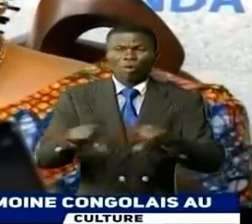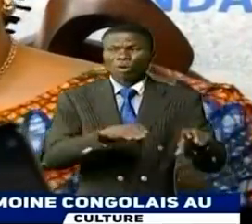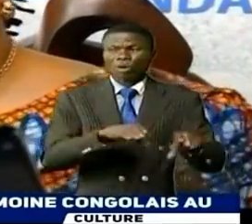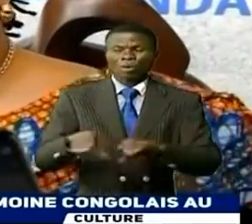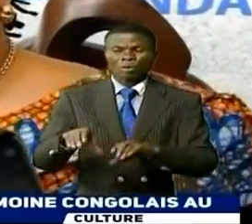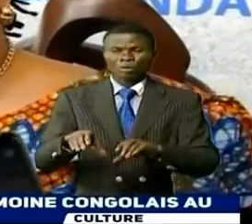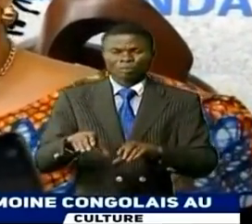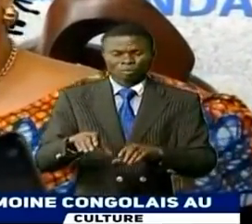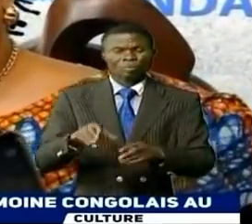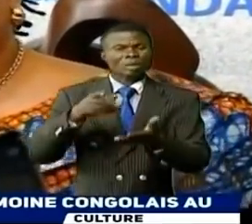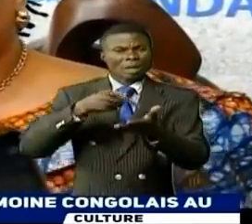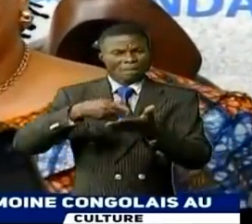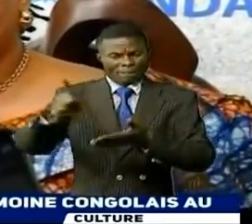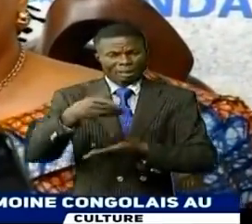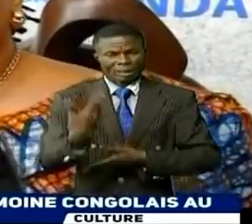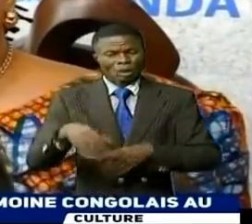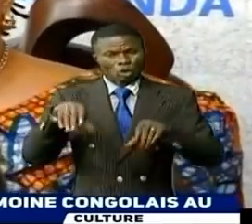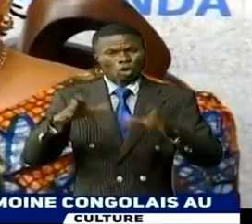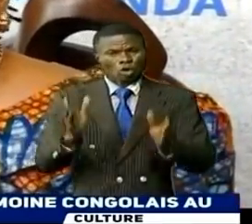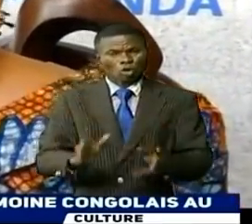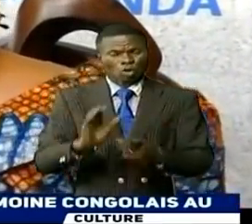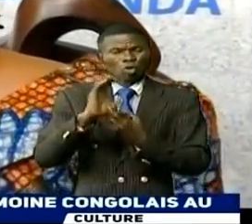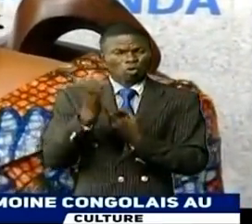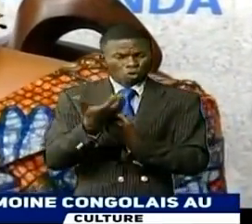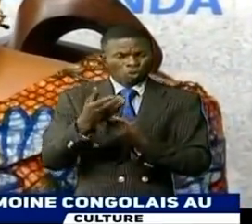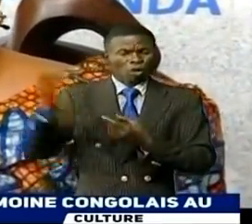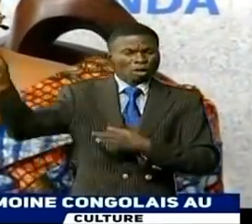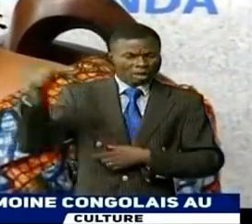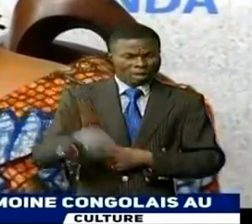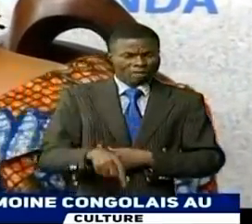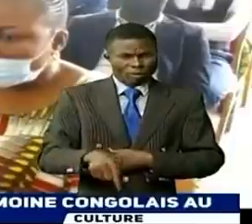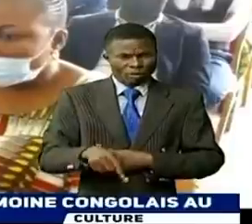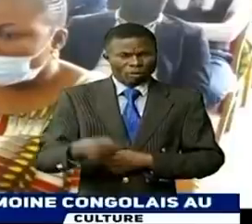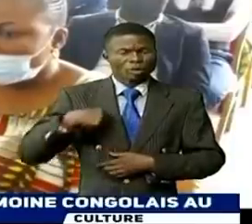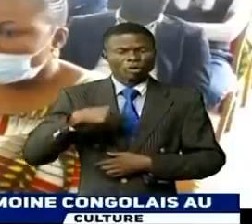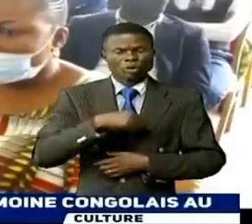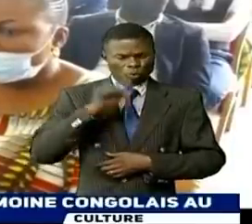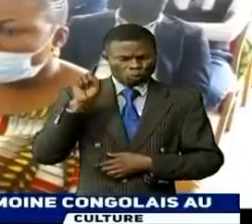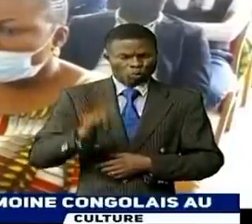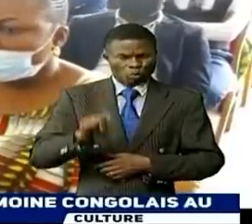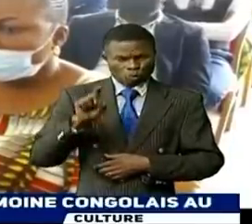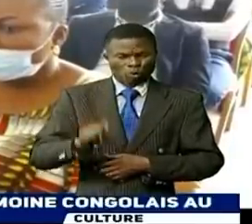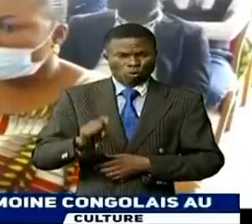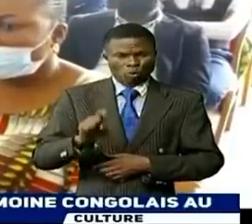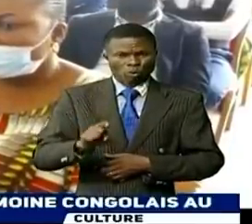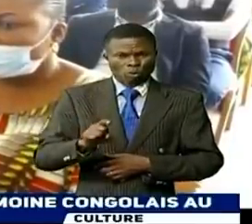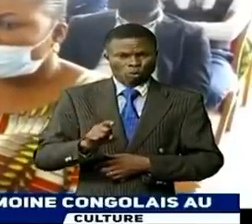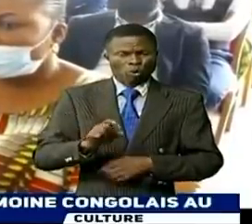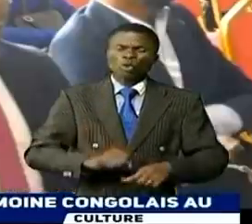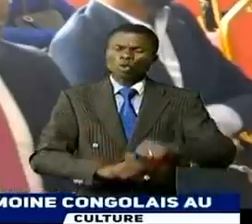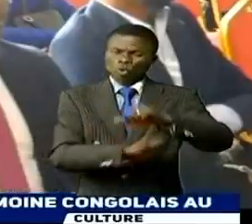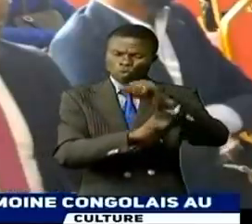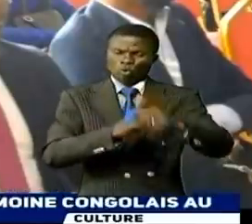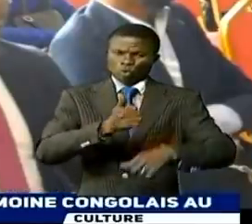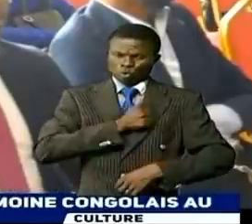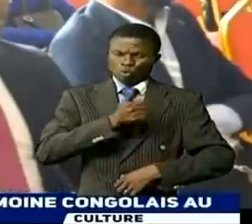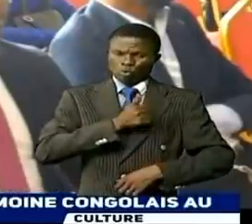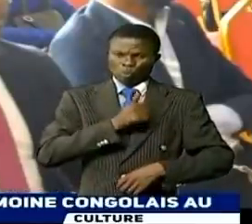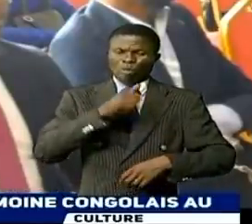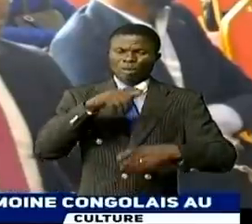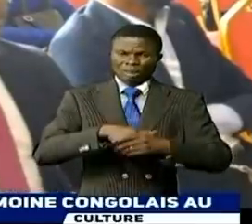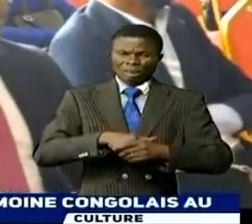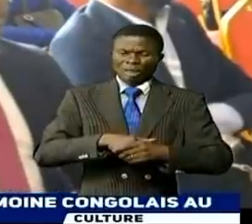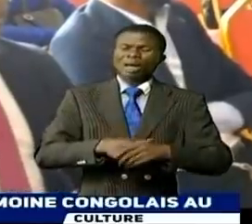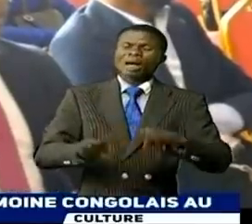la restitution de biens culturels dans notre pays et nous devons nous accompagner nous-mêmes d'abord en mettant de